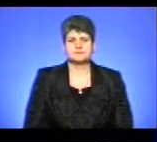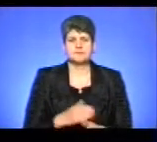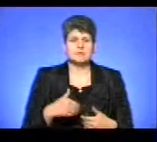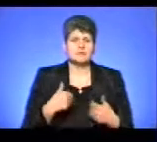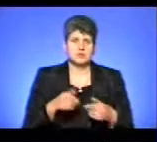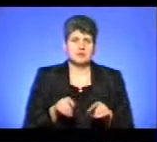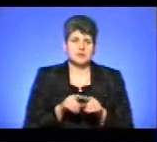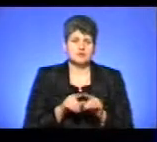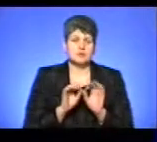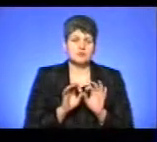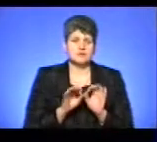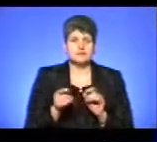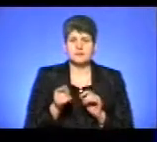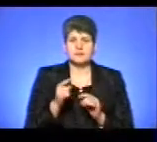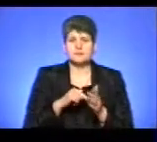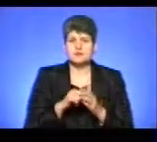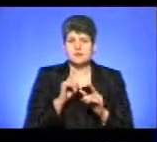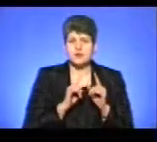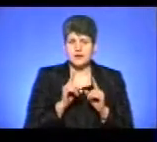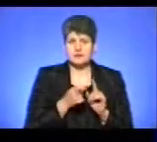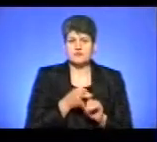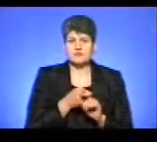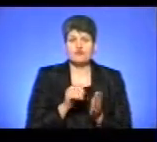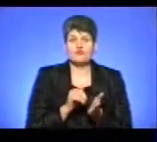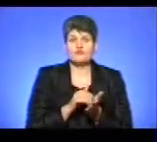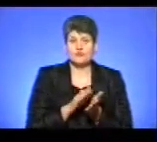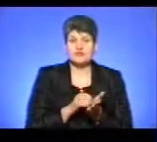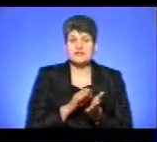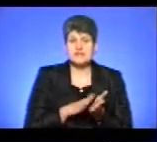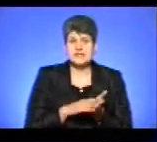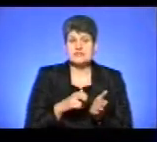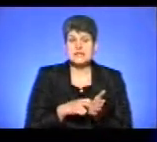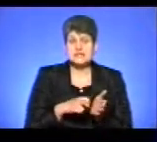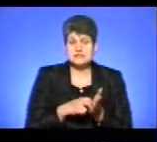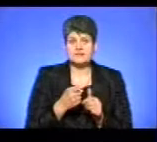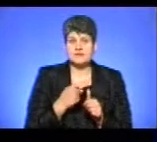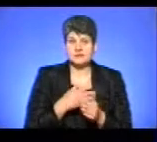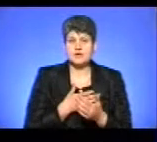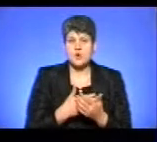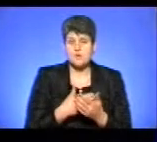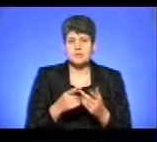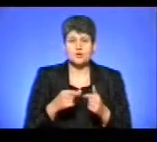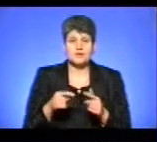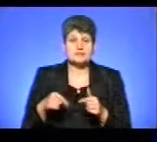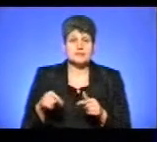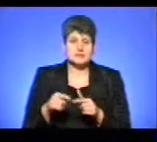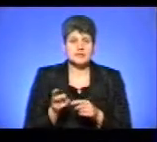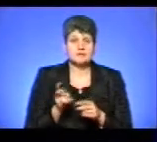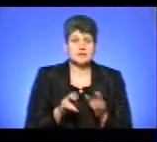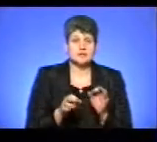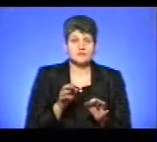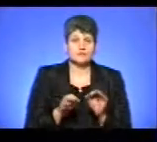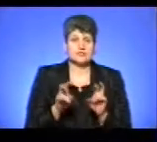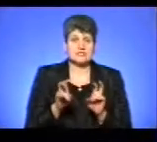звернулись також за коментарем до Тернопільської міської ради з приводу відмови у реєстрації листа від імені громадських організацій, які прийшли до суду